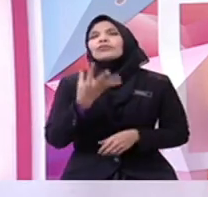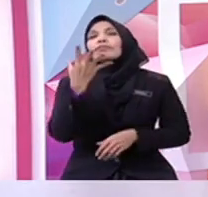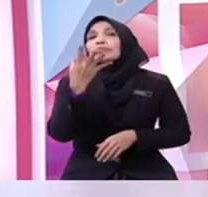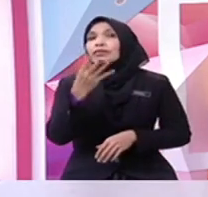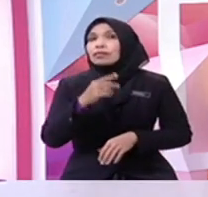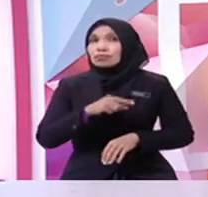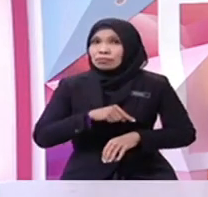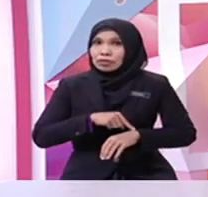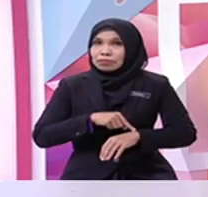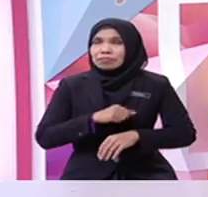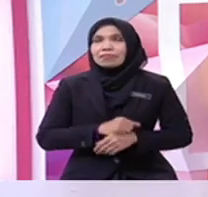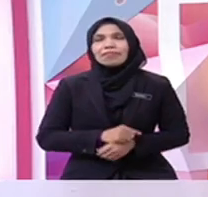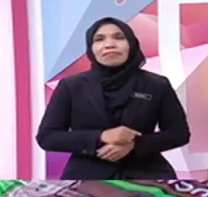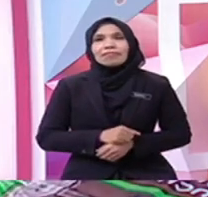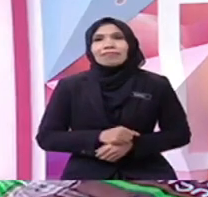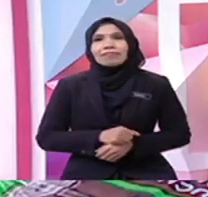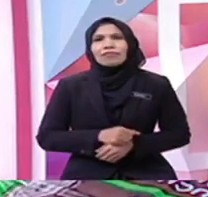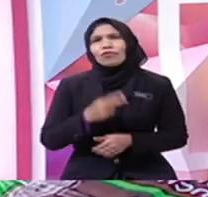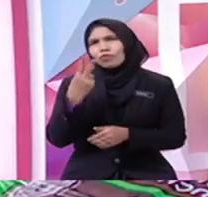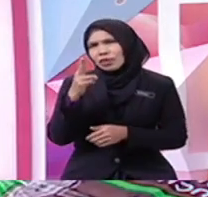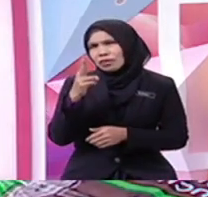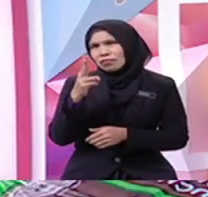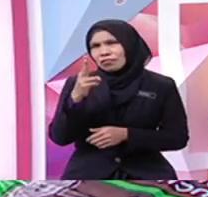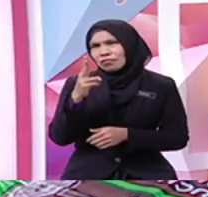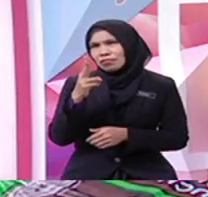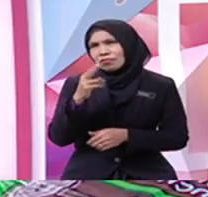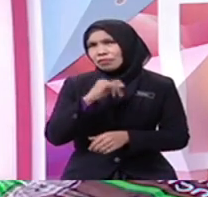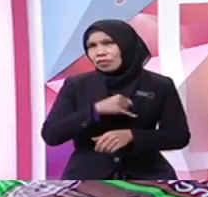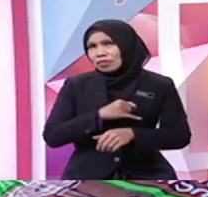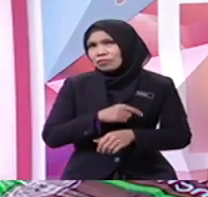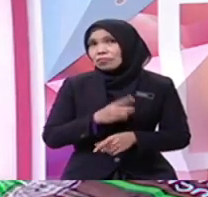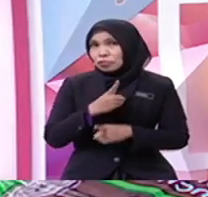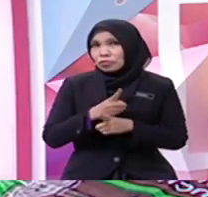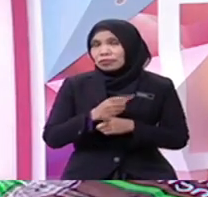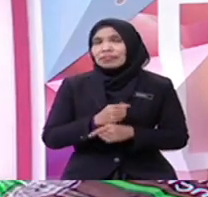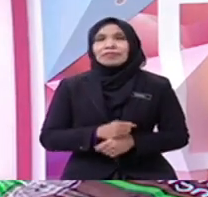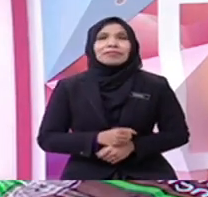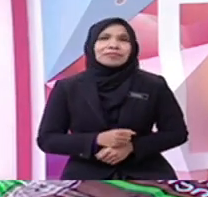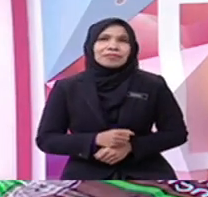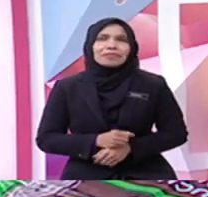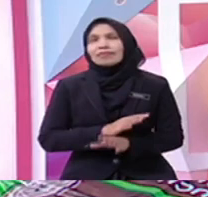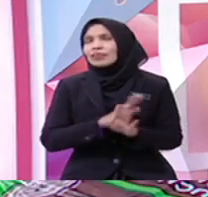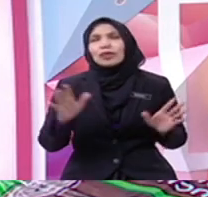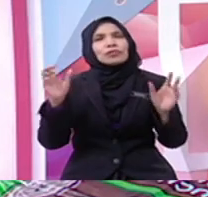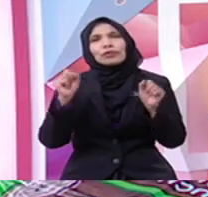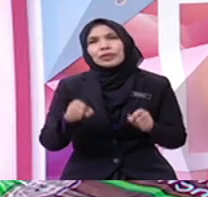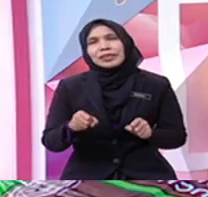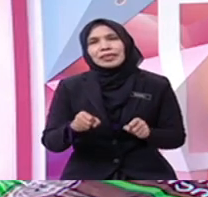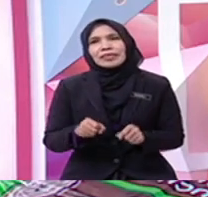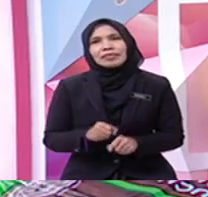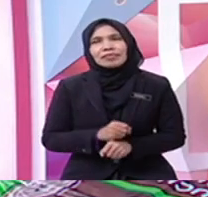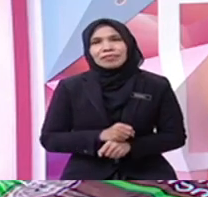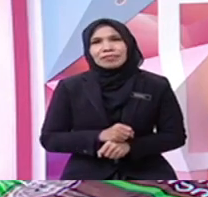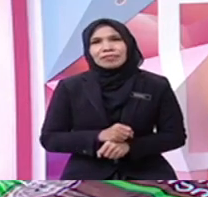tidur seekor Jun 12 jam itu bukan Jeju aja sama boy oke atau boleh itu maksudnya tak sehat